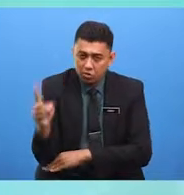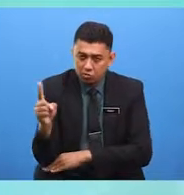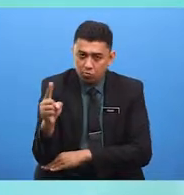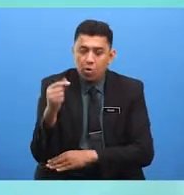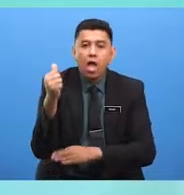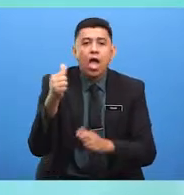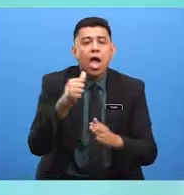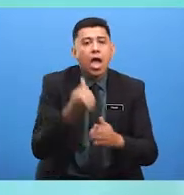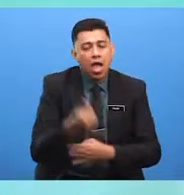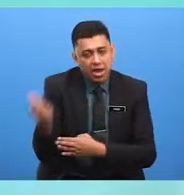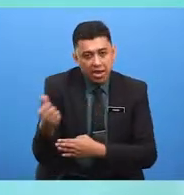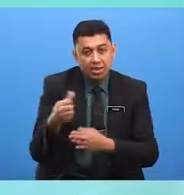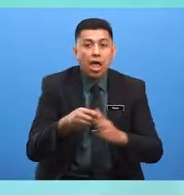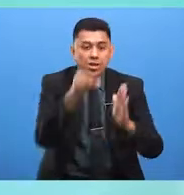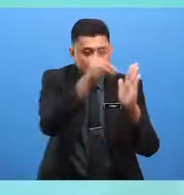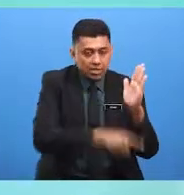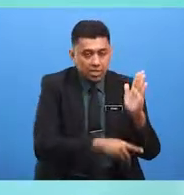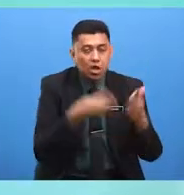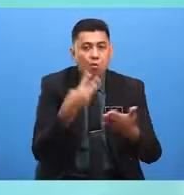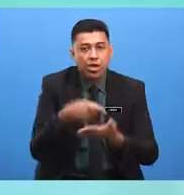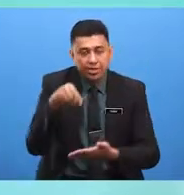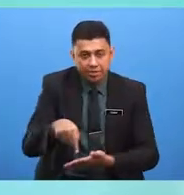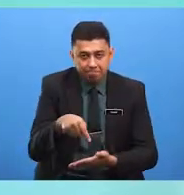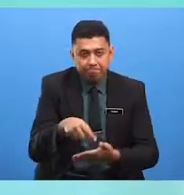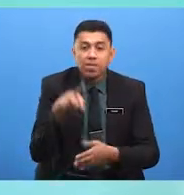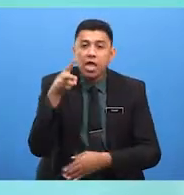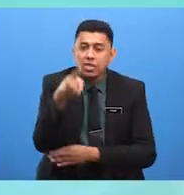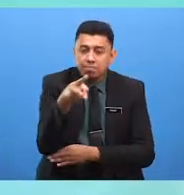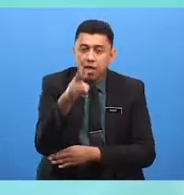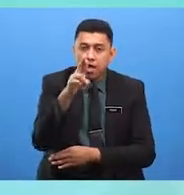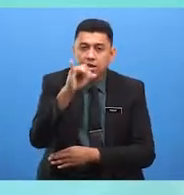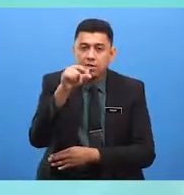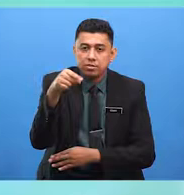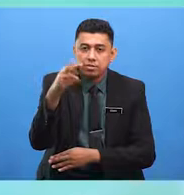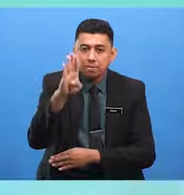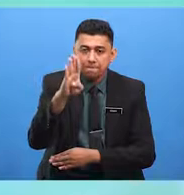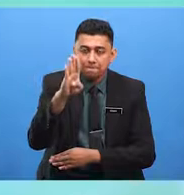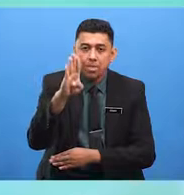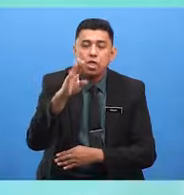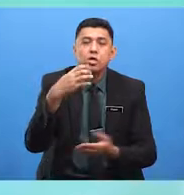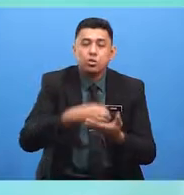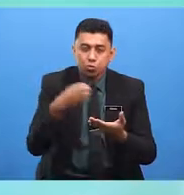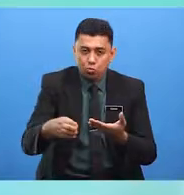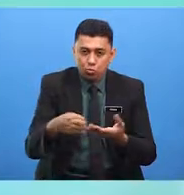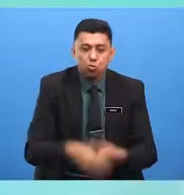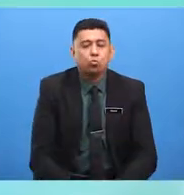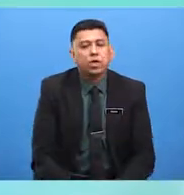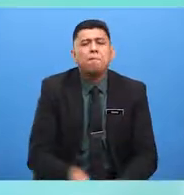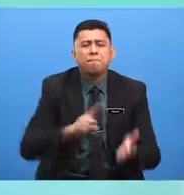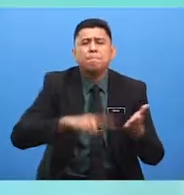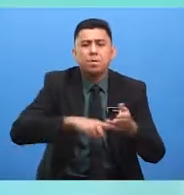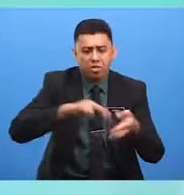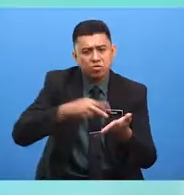keuangan ini gitu mulkan dengan Misbah rizab tunai apakah yang dimaksudkan dengan nisbah rizab